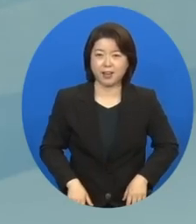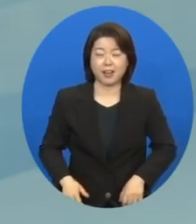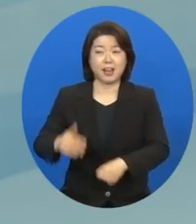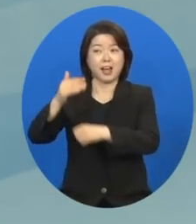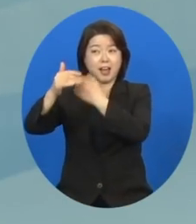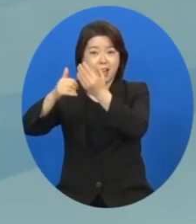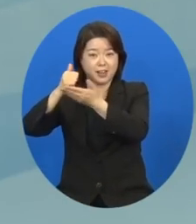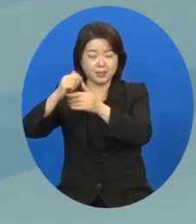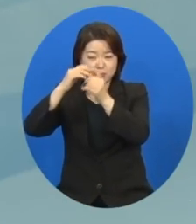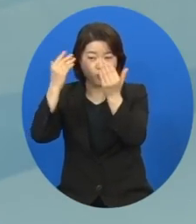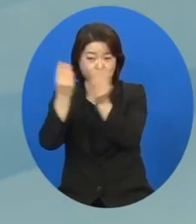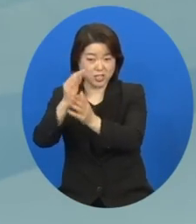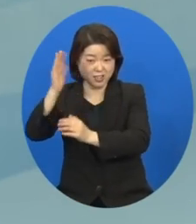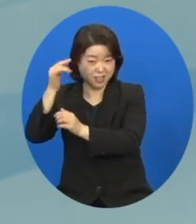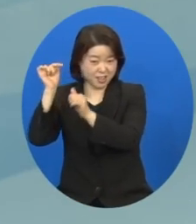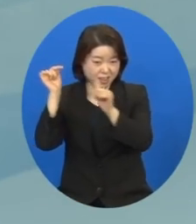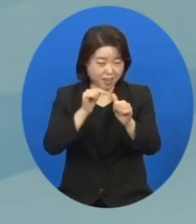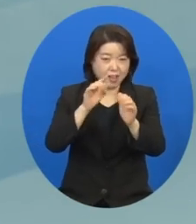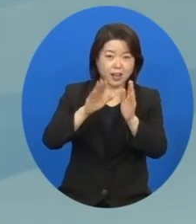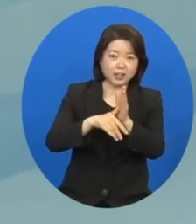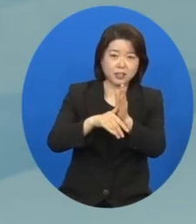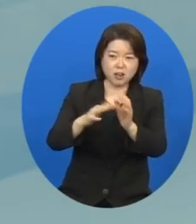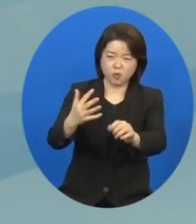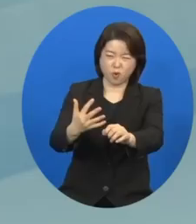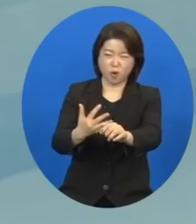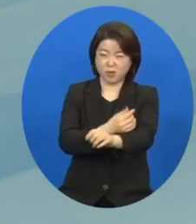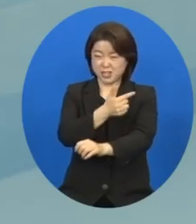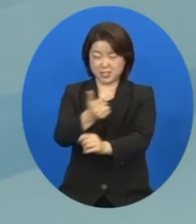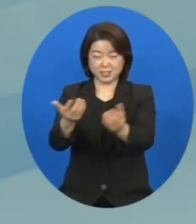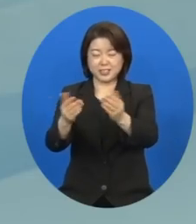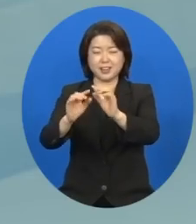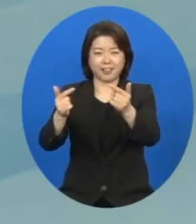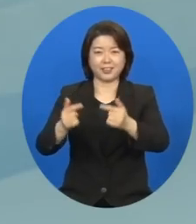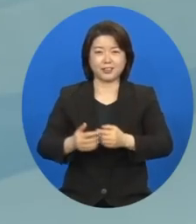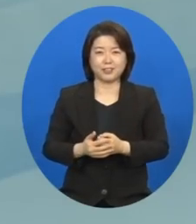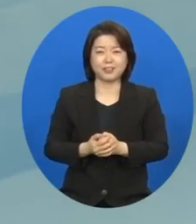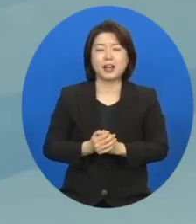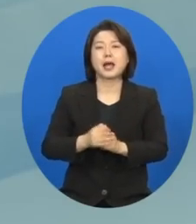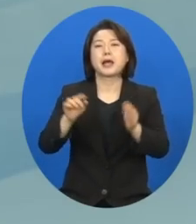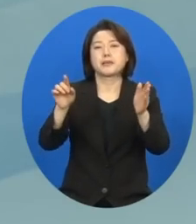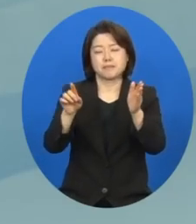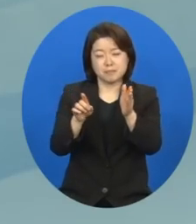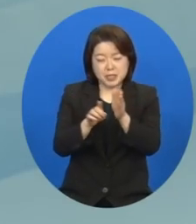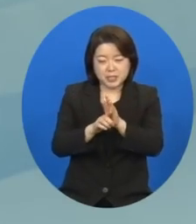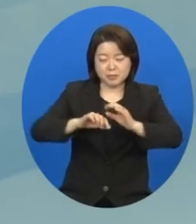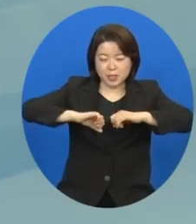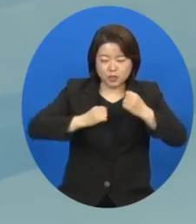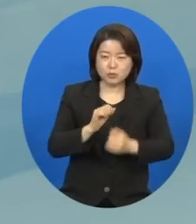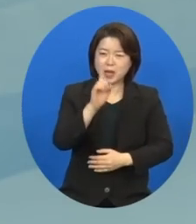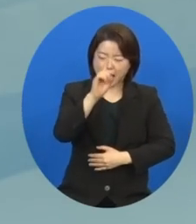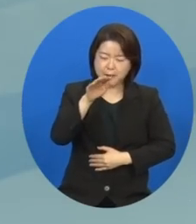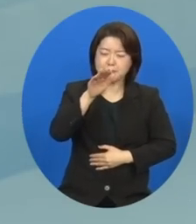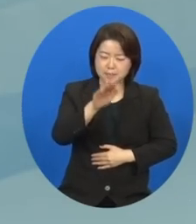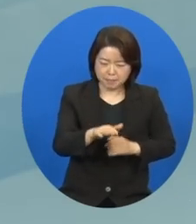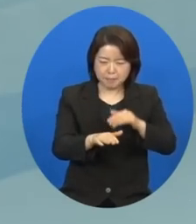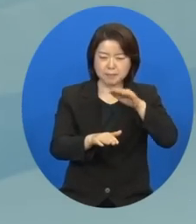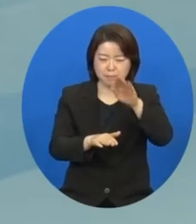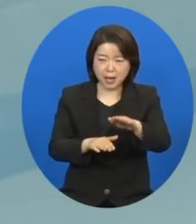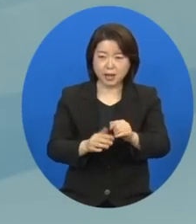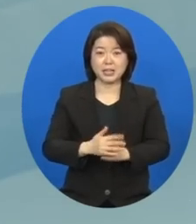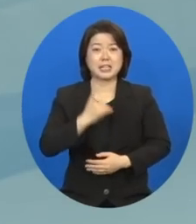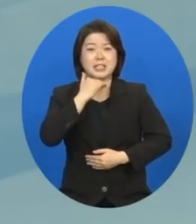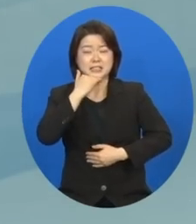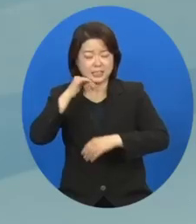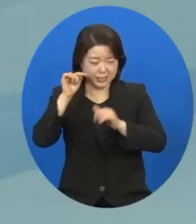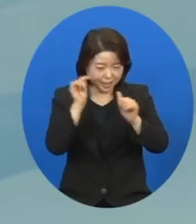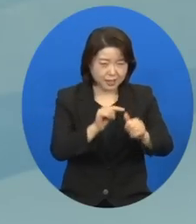우리에게 완전하라고 했을 때는 거창한 것이 아니라 그저 믿음의 순종의 한 발자국 기다리라. 그거